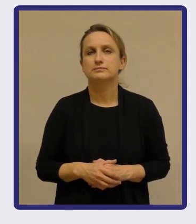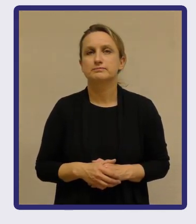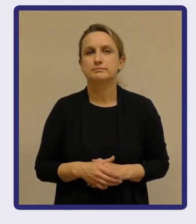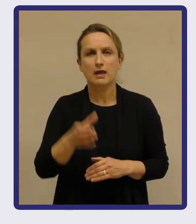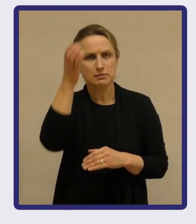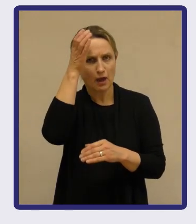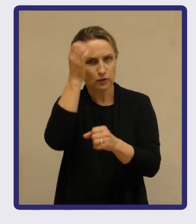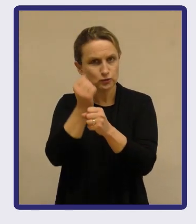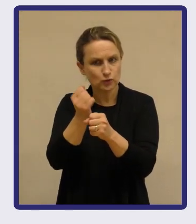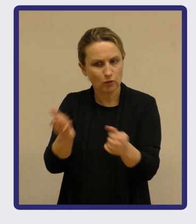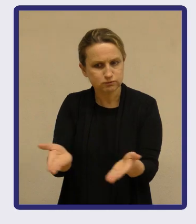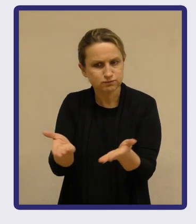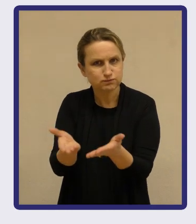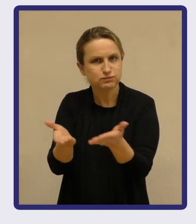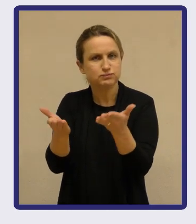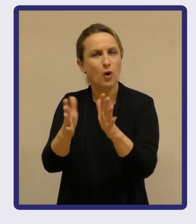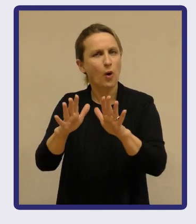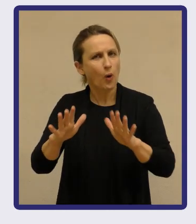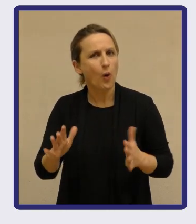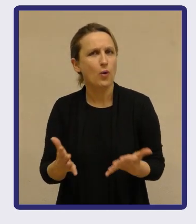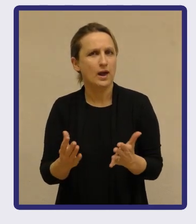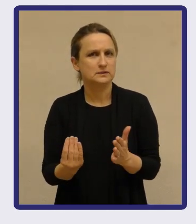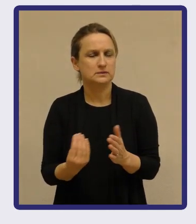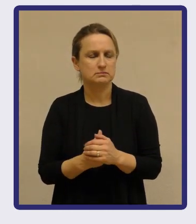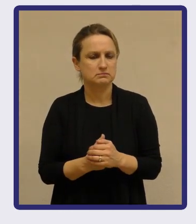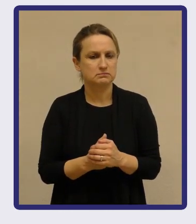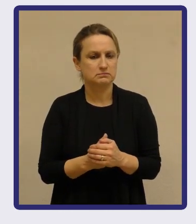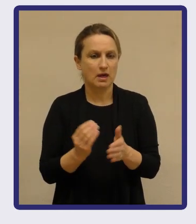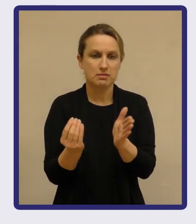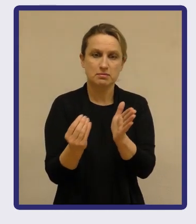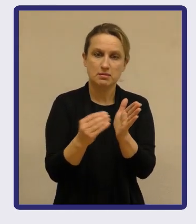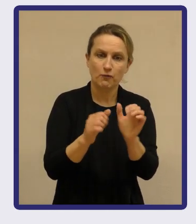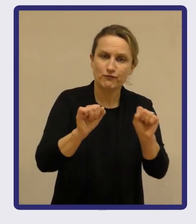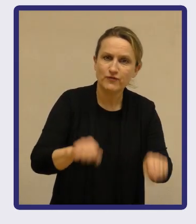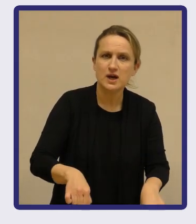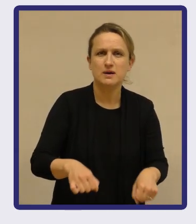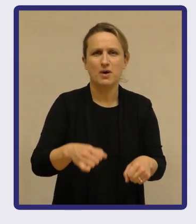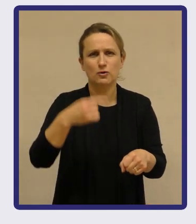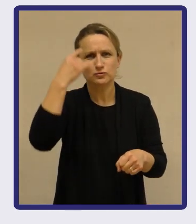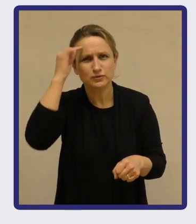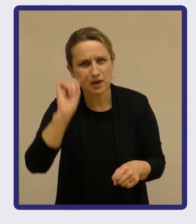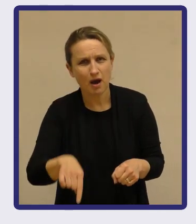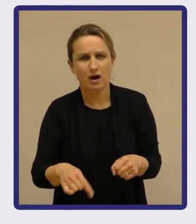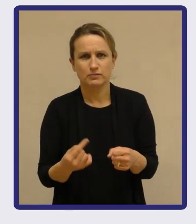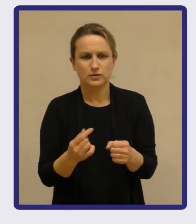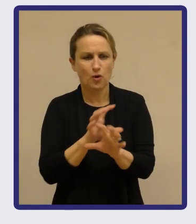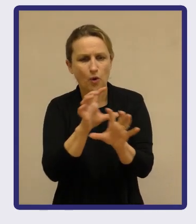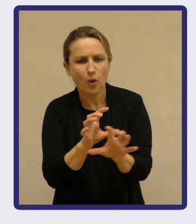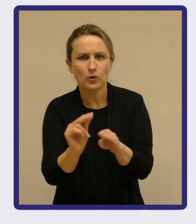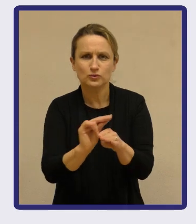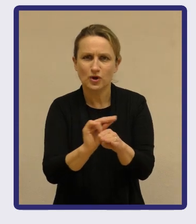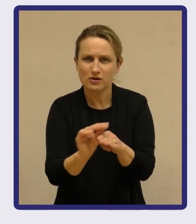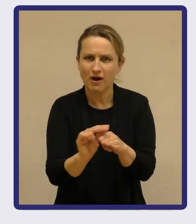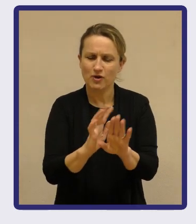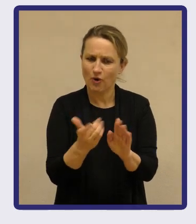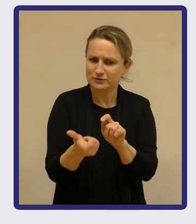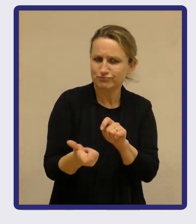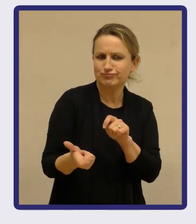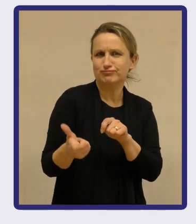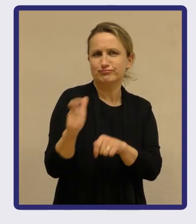aitab kaasa teadustööle, et süvendada teadmisi, diagnoosimisvõimalusi, tõhustada hooldust ja ravi.